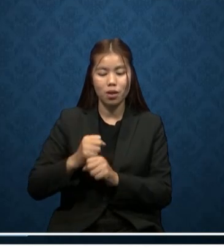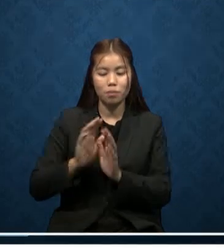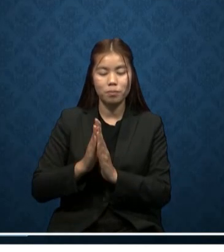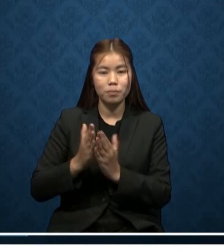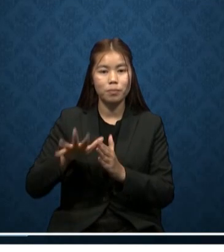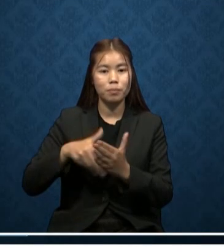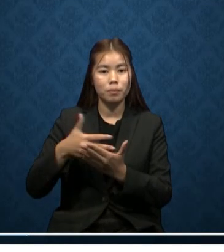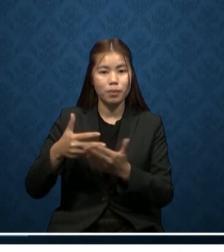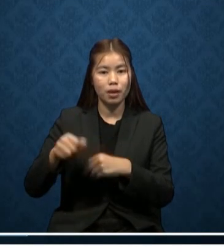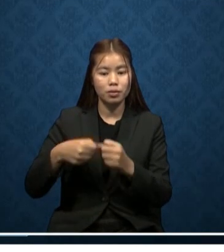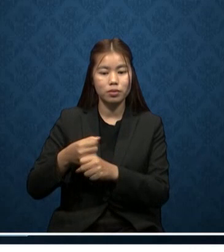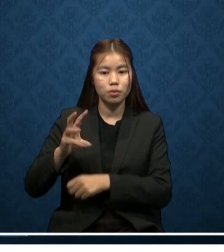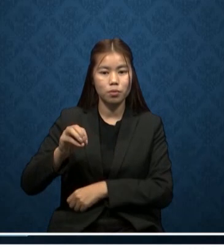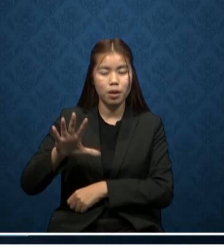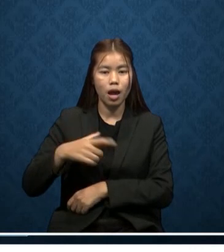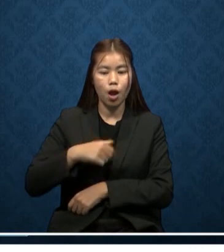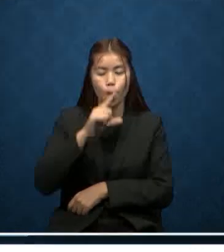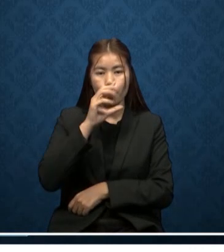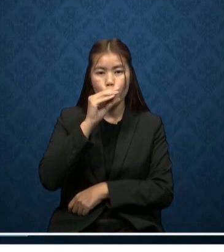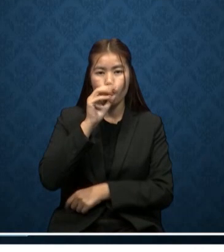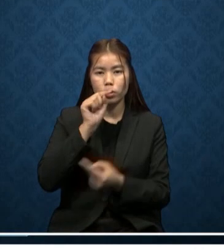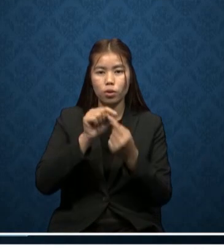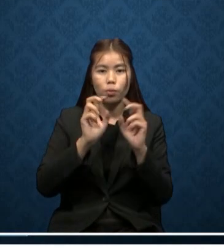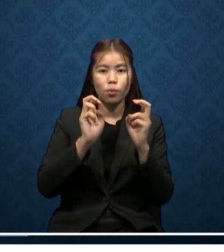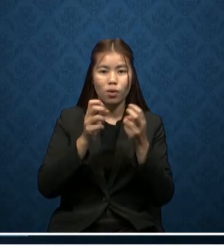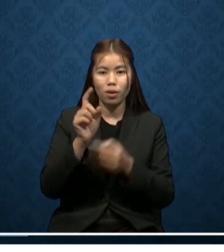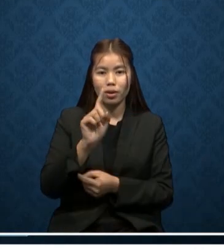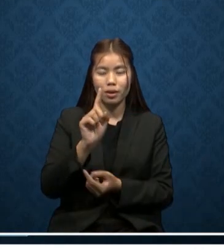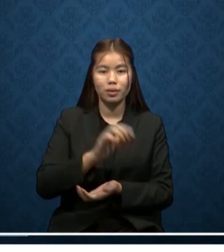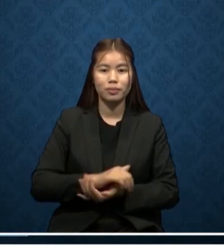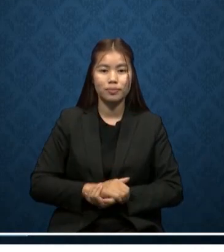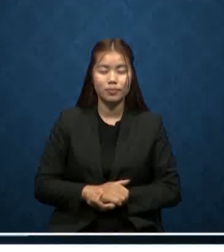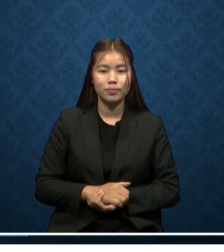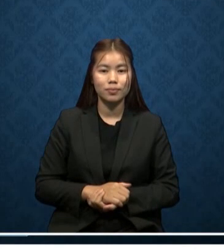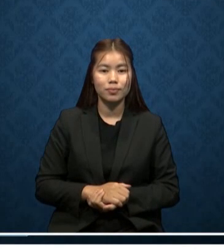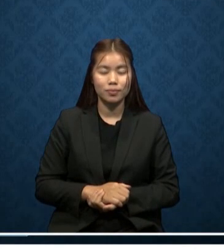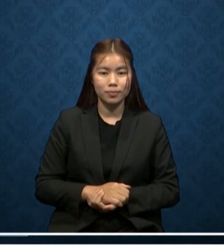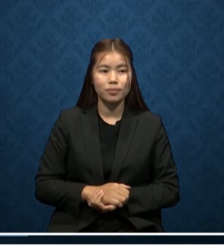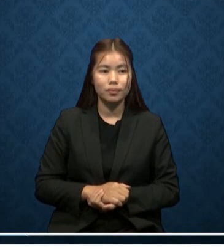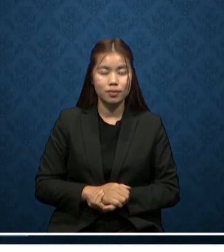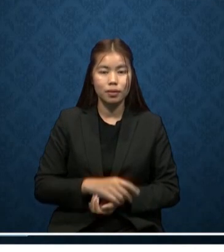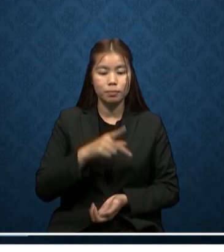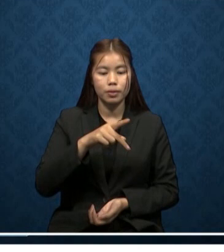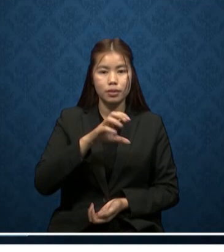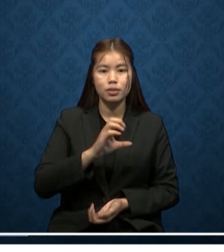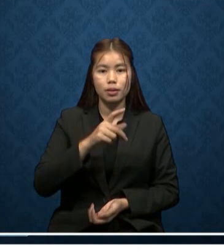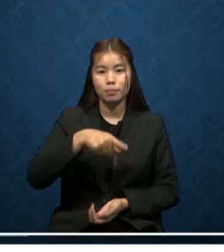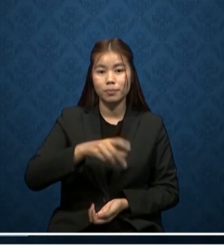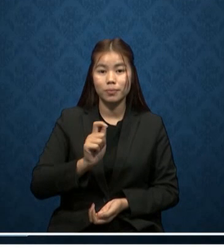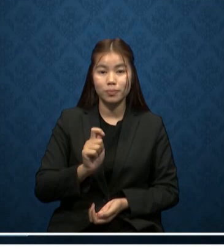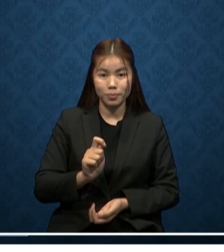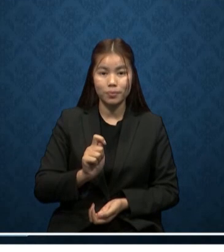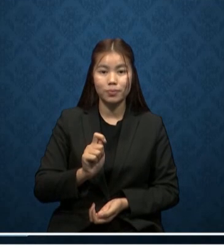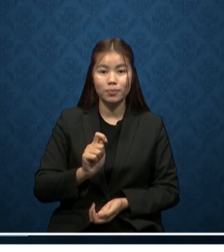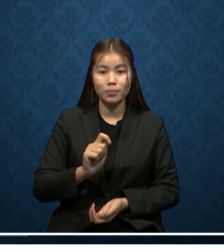ถึงเรื่องประเด็นท้าทายในแผนแรกก็จะเป็นในเรื่องเกี่ยวกับ pcdอันนี้ท่านยอม